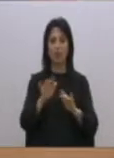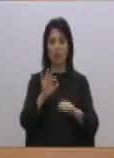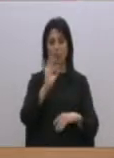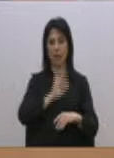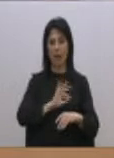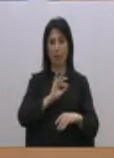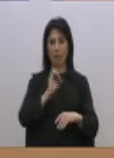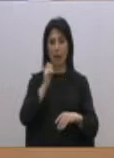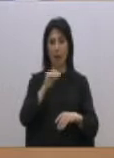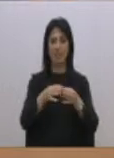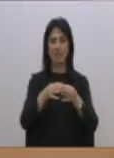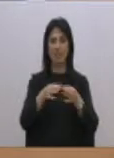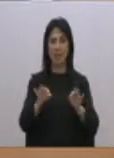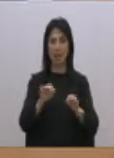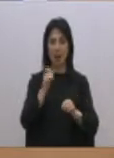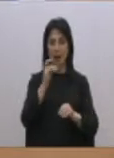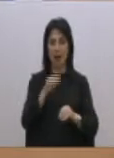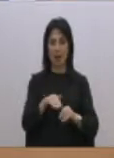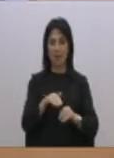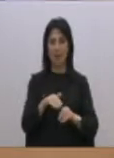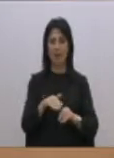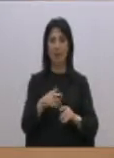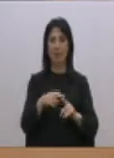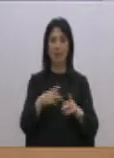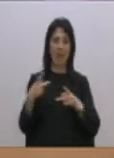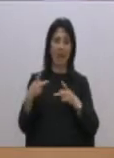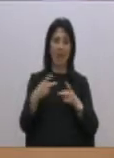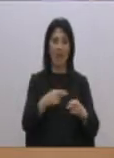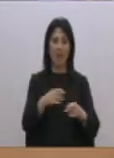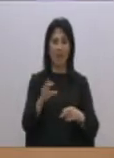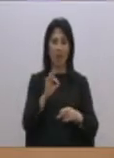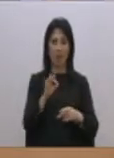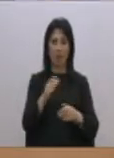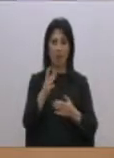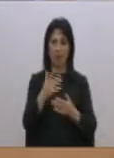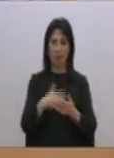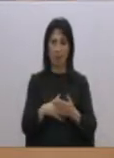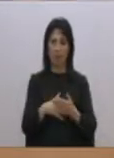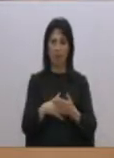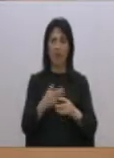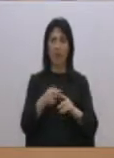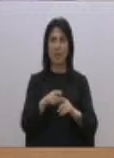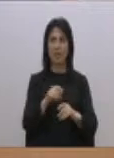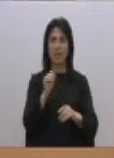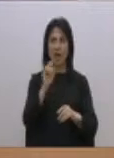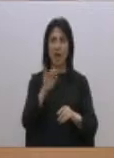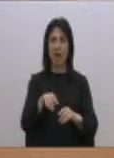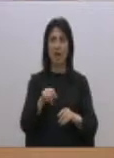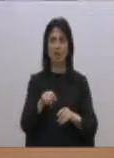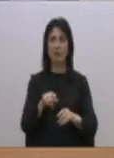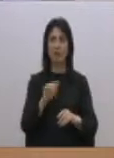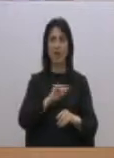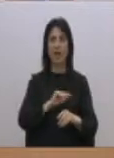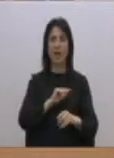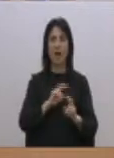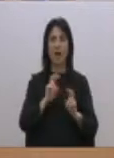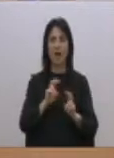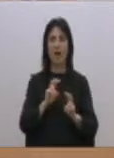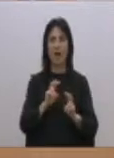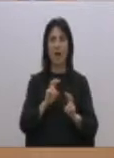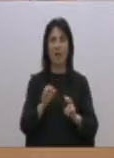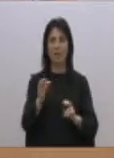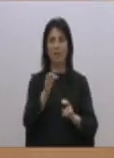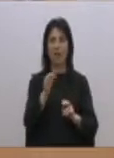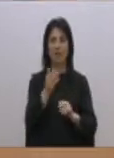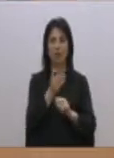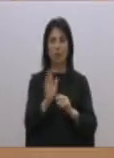გამოყენების აქტი, ჩხრეკისტი, ყადაღის დადებაზე და ასე შემდეგ, ხომ? ეს აქტები ხასიათდებიან